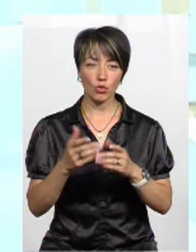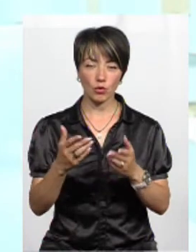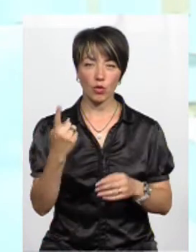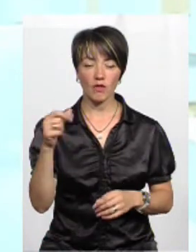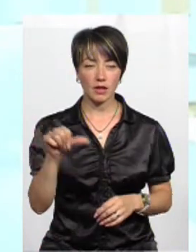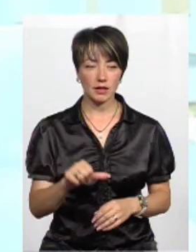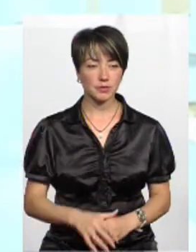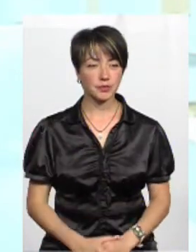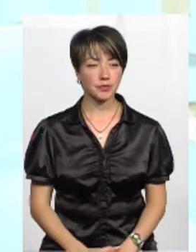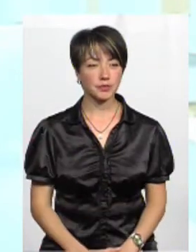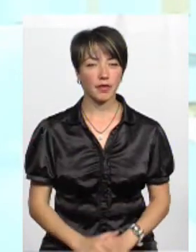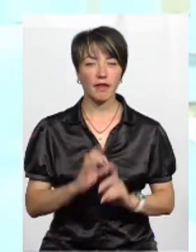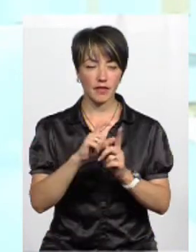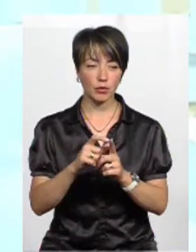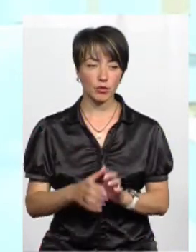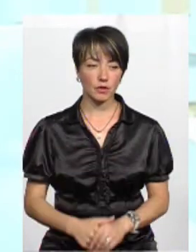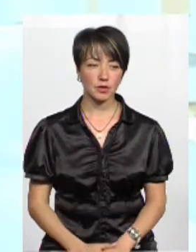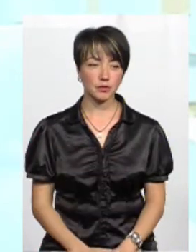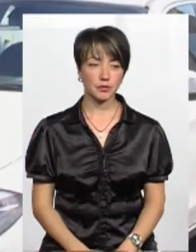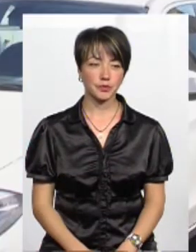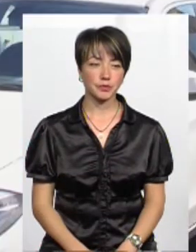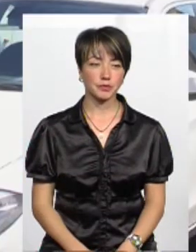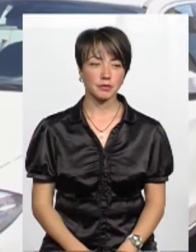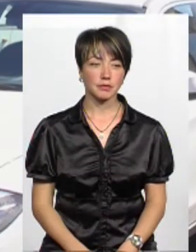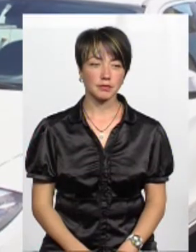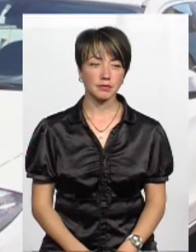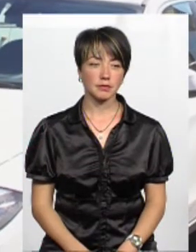По хвилині у вас буде для відповідей. Прошу перше.